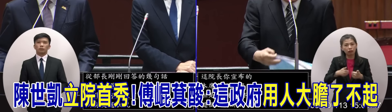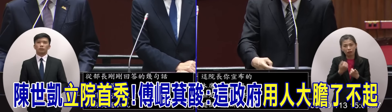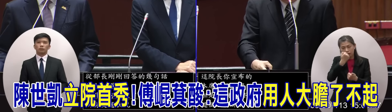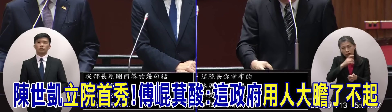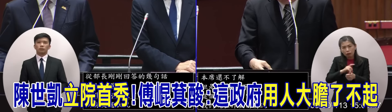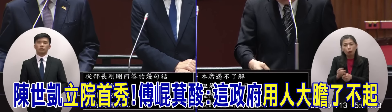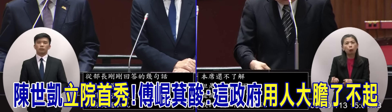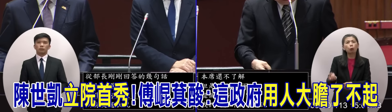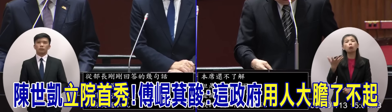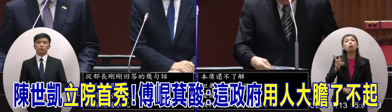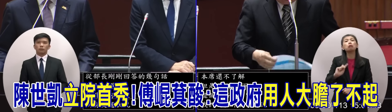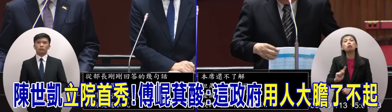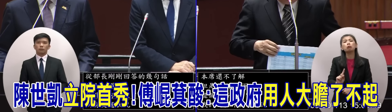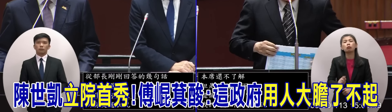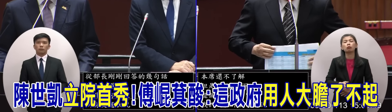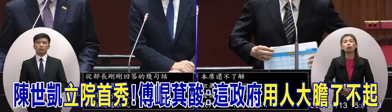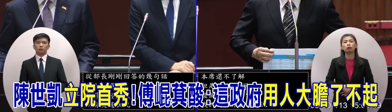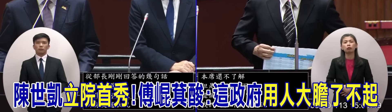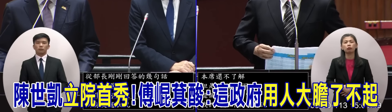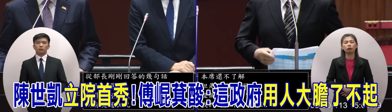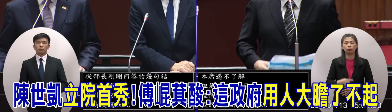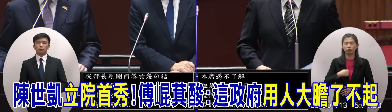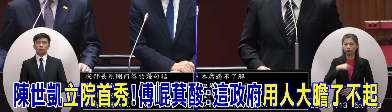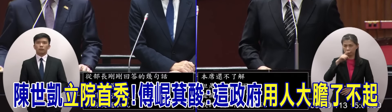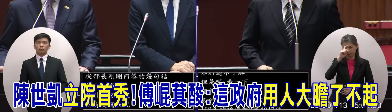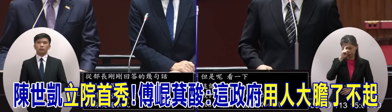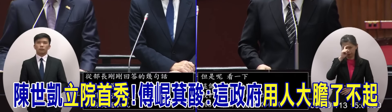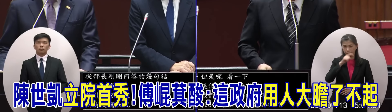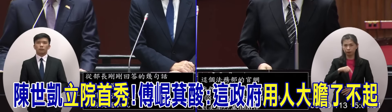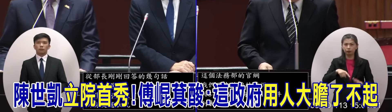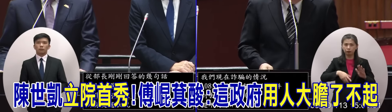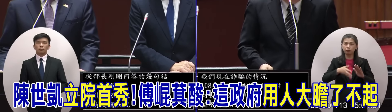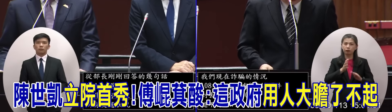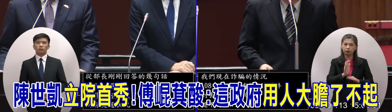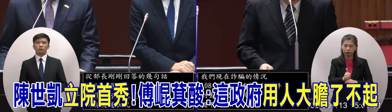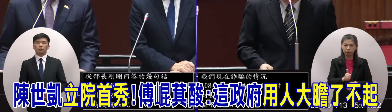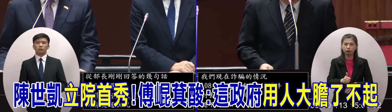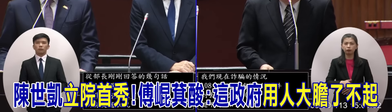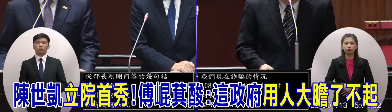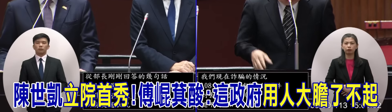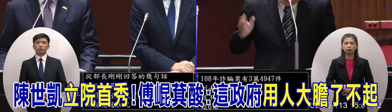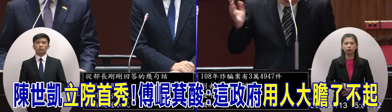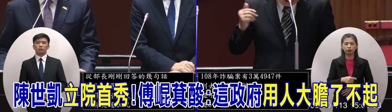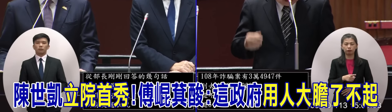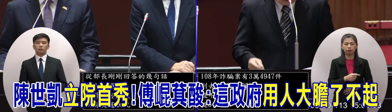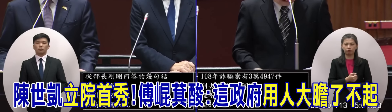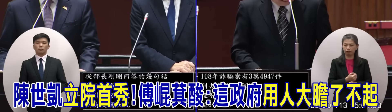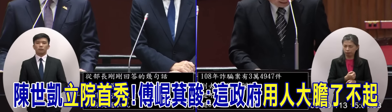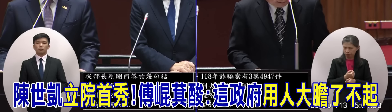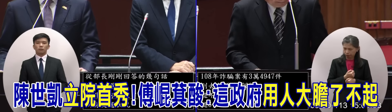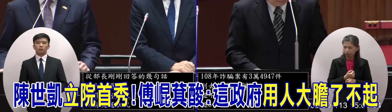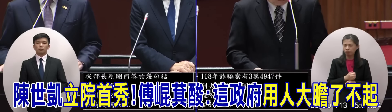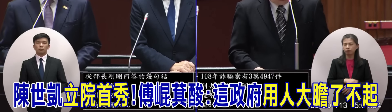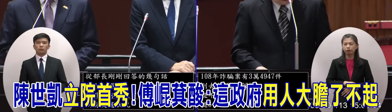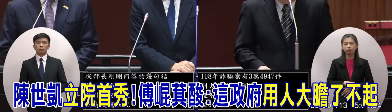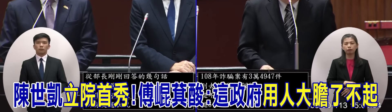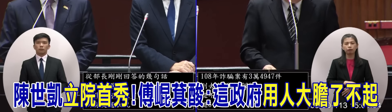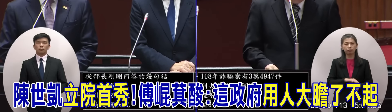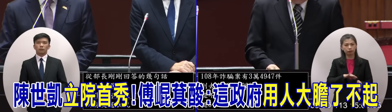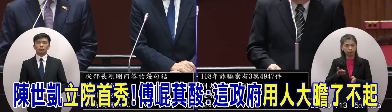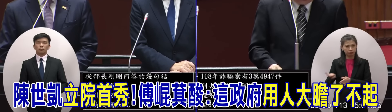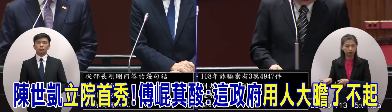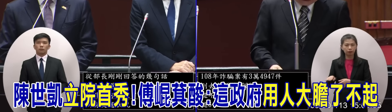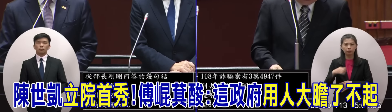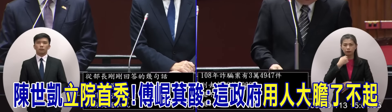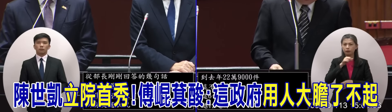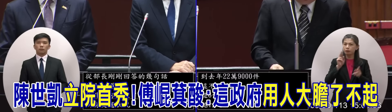炸。本席希望哈、院长你要斟酌。我们看一下台电，看一下